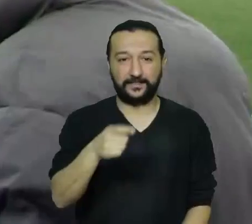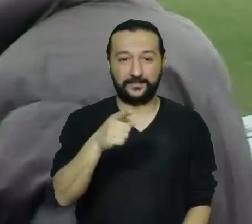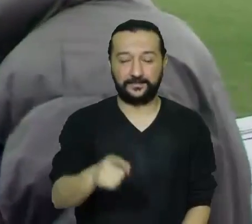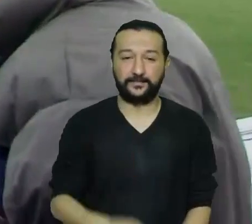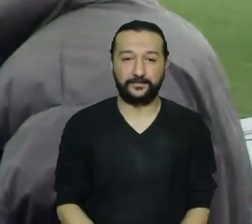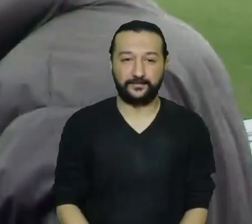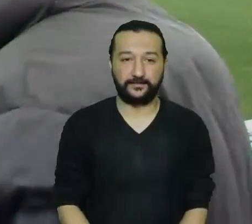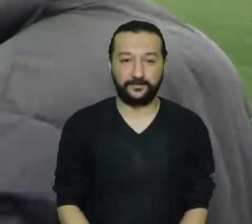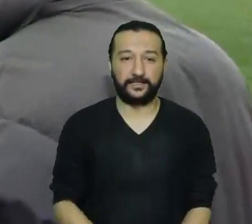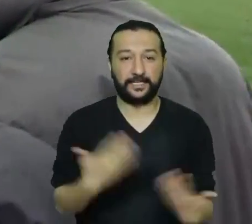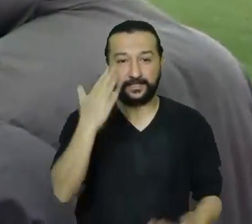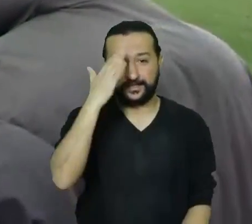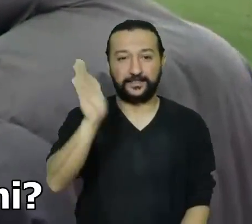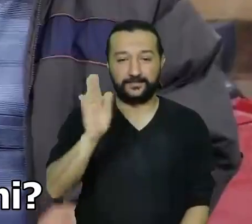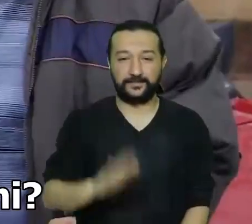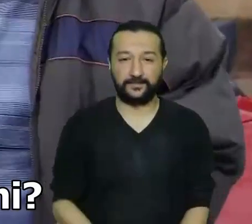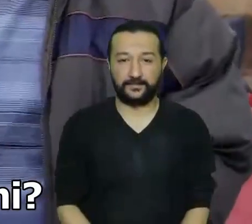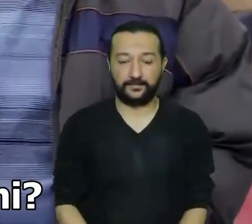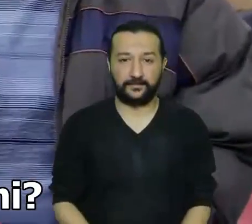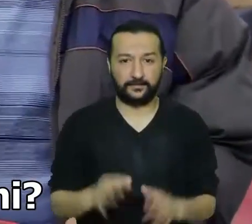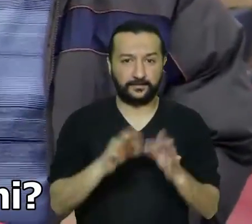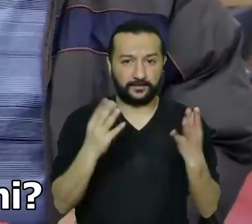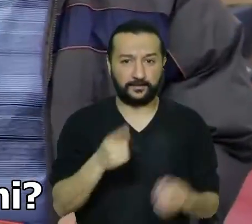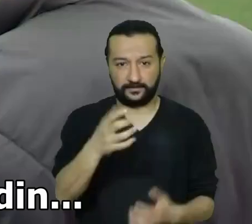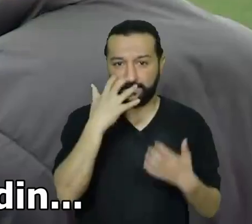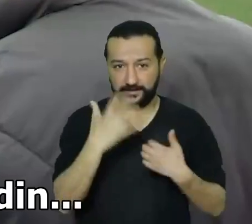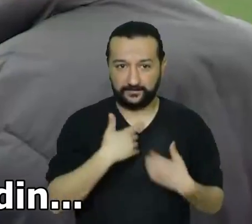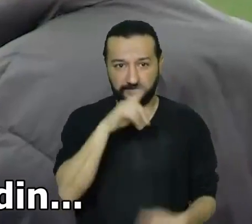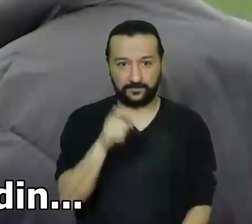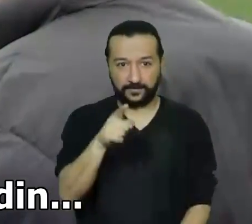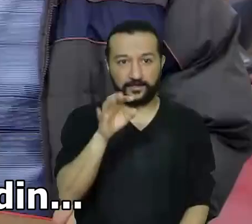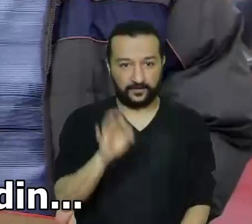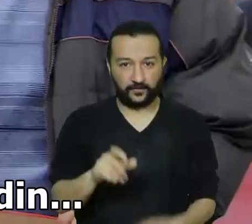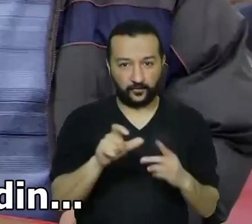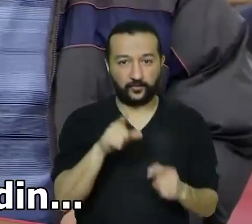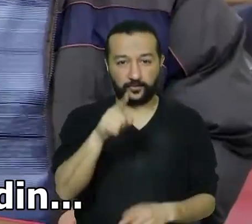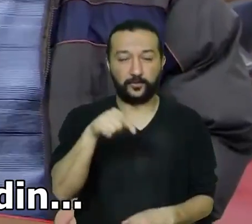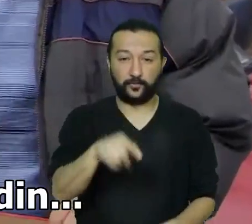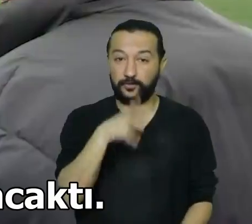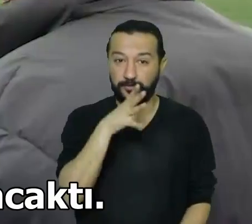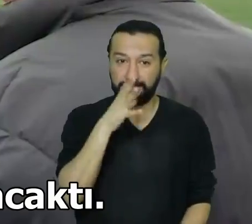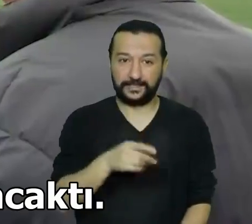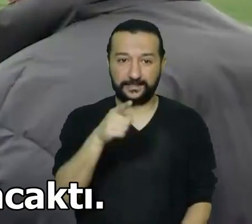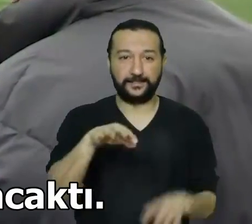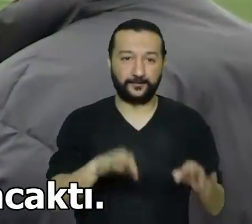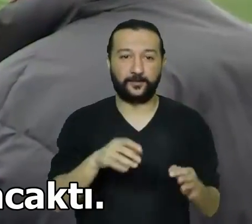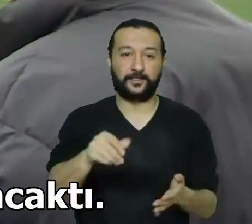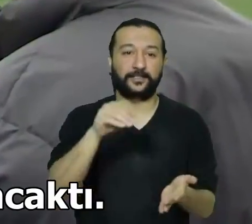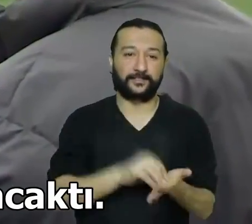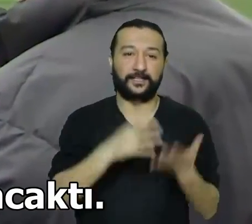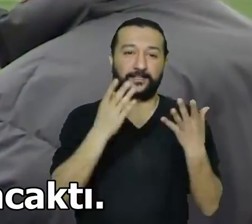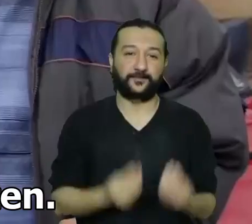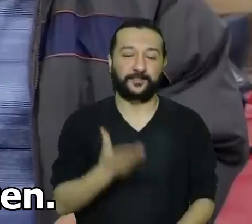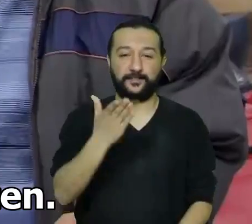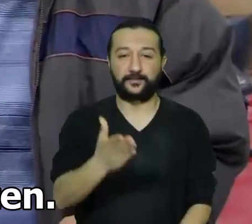Pankartı verdi. Hadi bana eyvallah. Ne şimdi yani bu tavsiye mi? Evet Şükrü. Eğer bunu bilseydin şu anda bahşişin